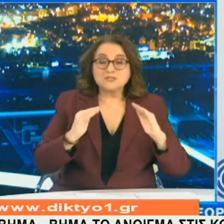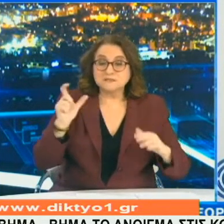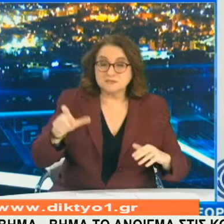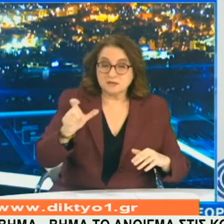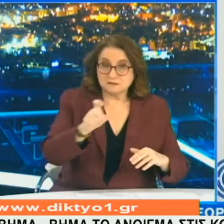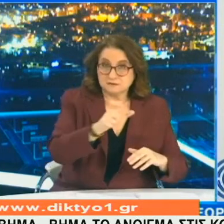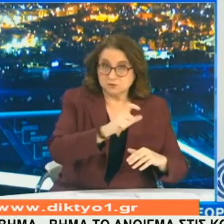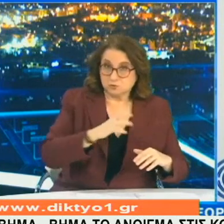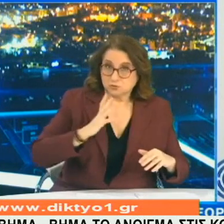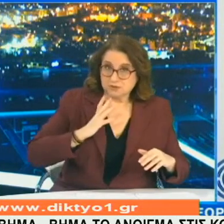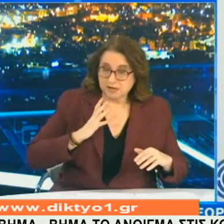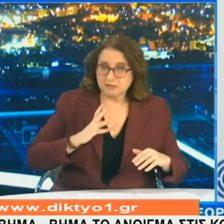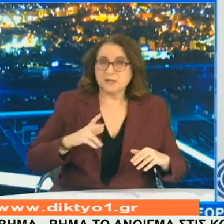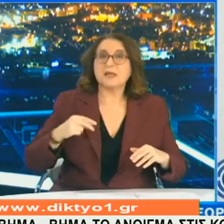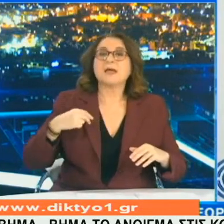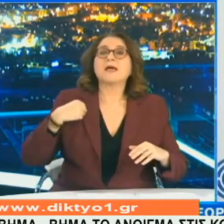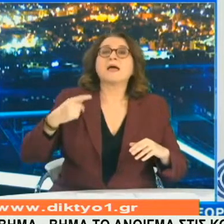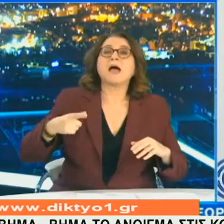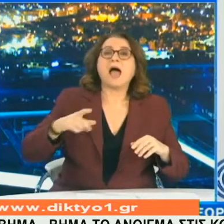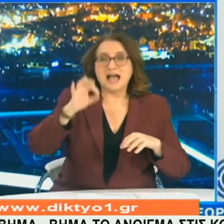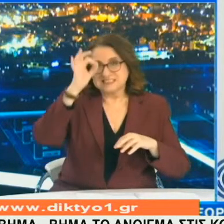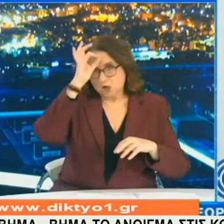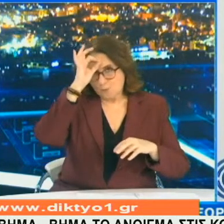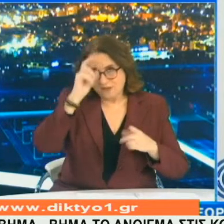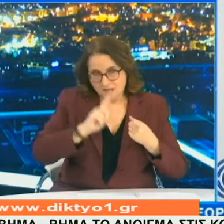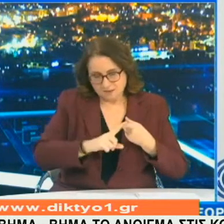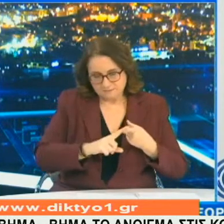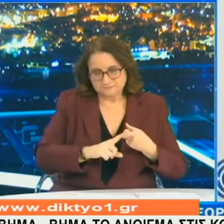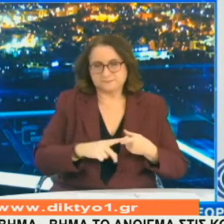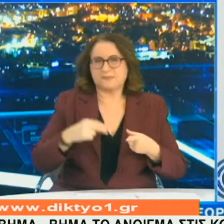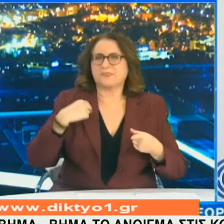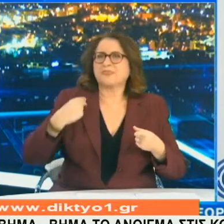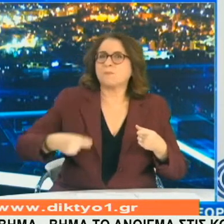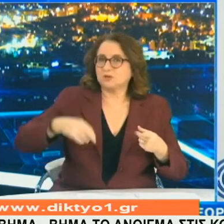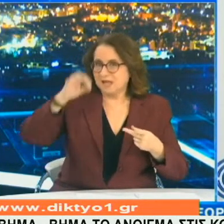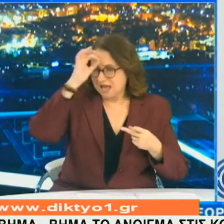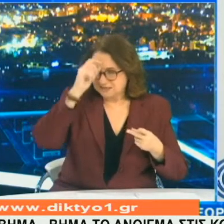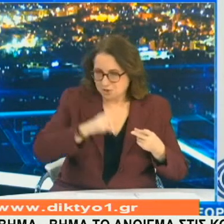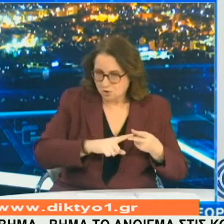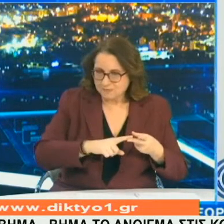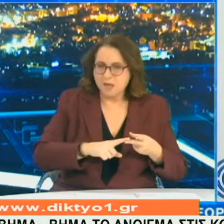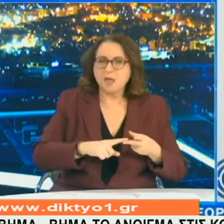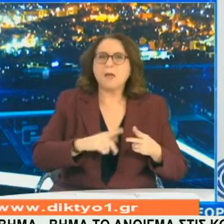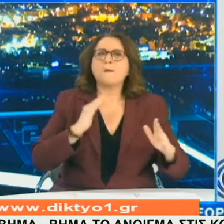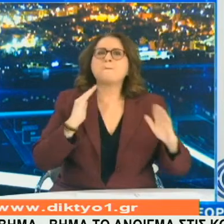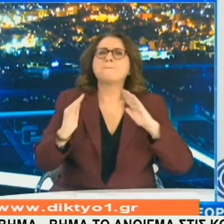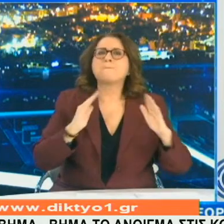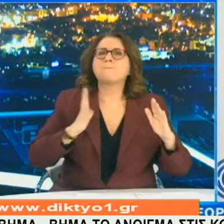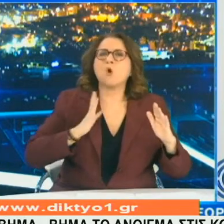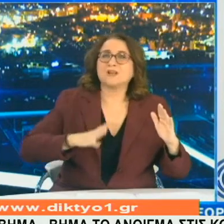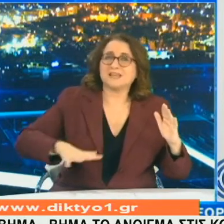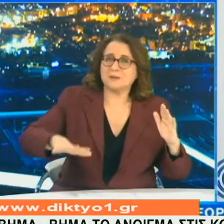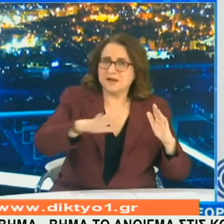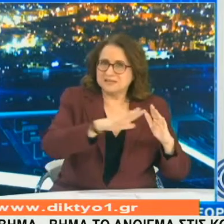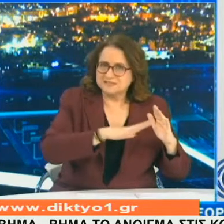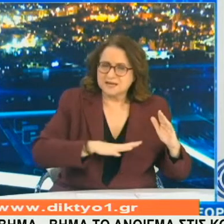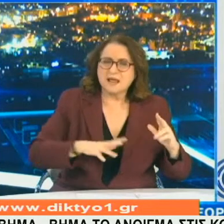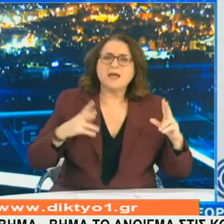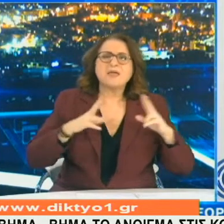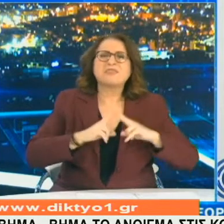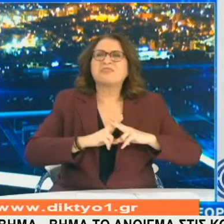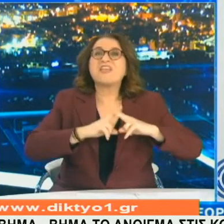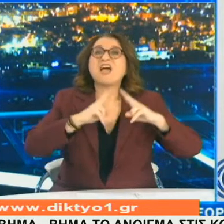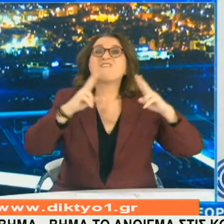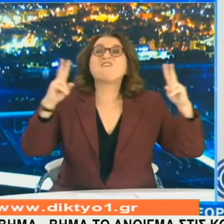Δημοτική Αστυνομία, η Γενική Γραμματεία Πολιτικής Προστασίας, η Εθνική Αρχή Διαφάνειας, το Σώμα Επιθεώρησης